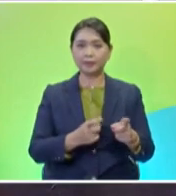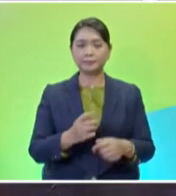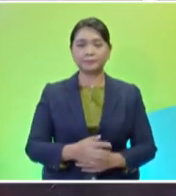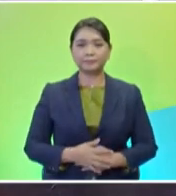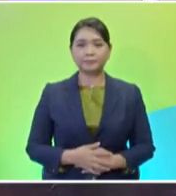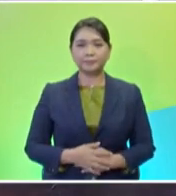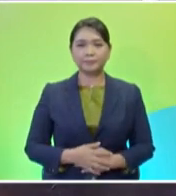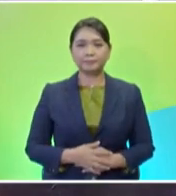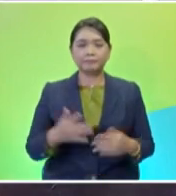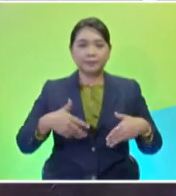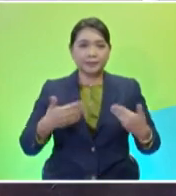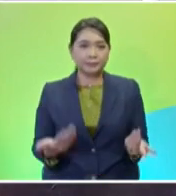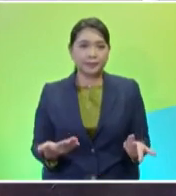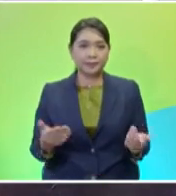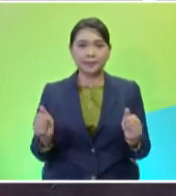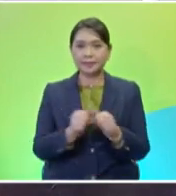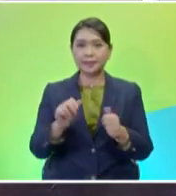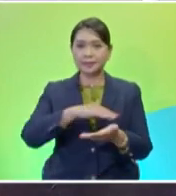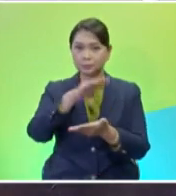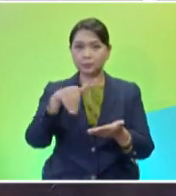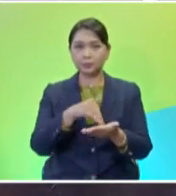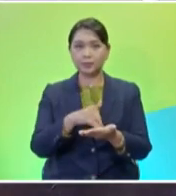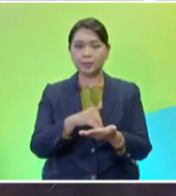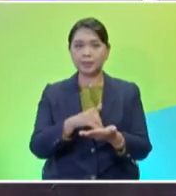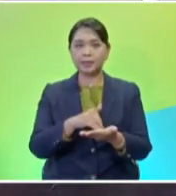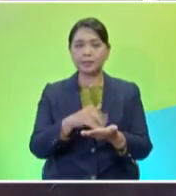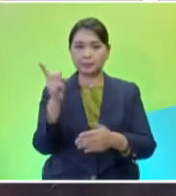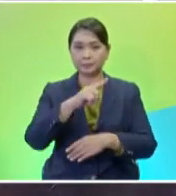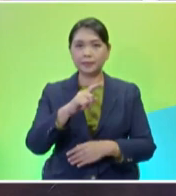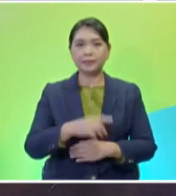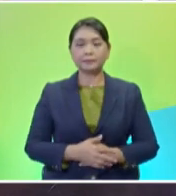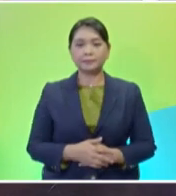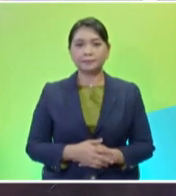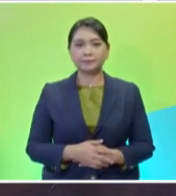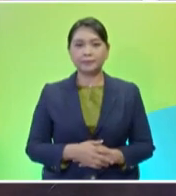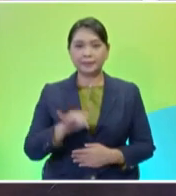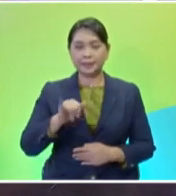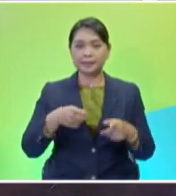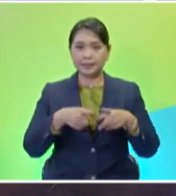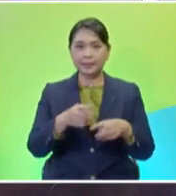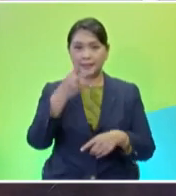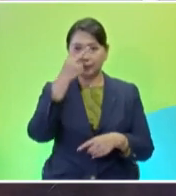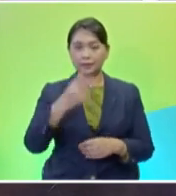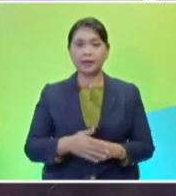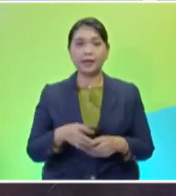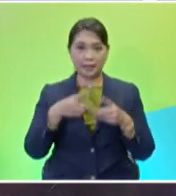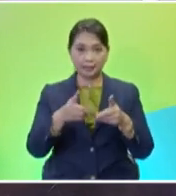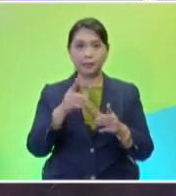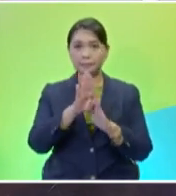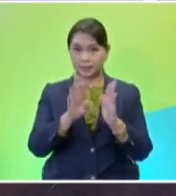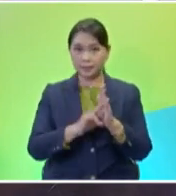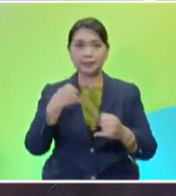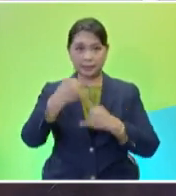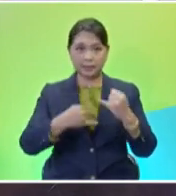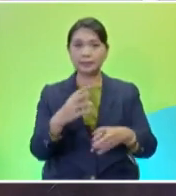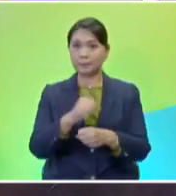Bagaimana penonton yang berada di rumah ataupun di mana Juanda berada murid-murid yang setia dari tadi menuntun adakah anda juga berjanji mendapat 5 wah